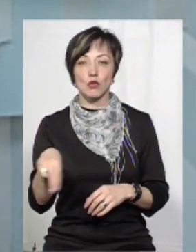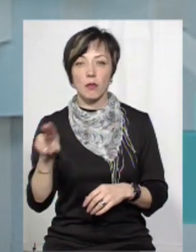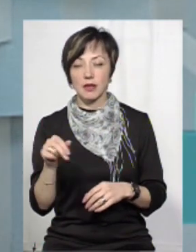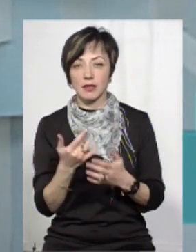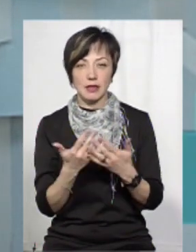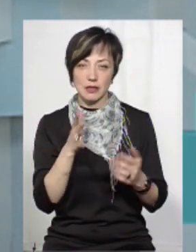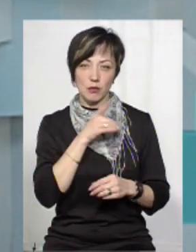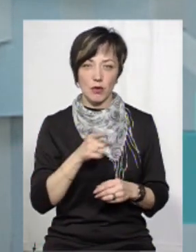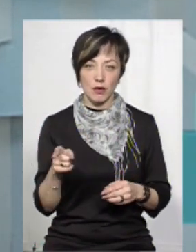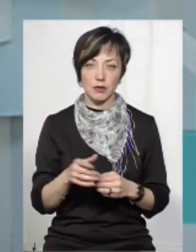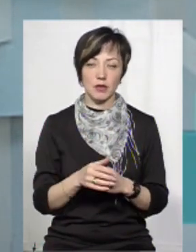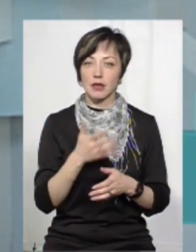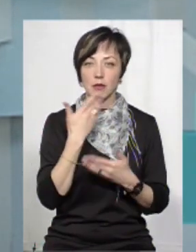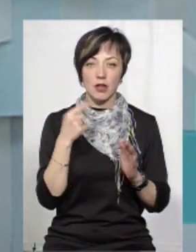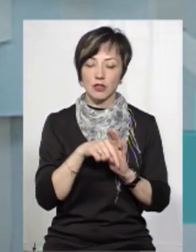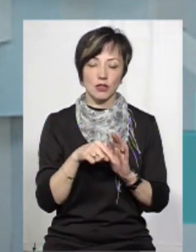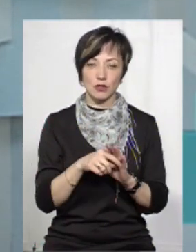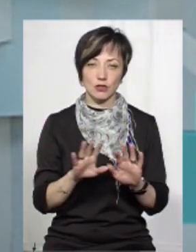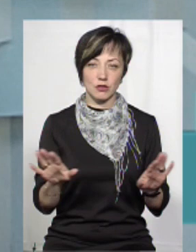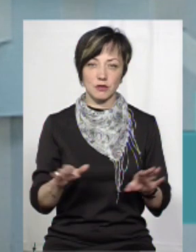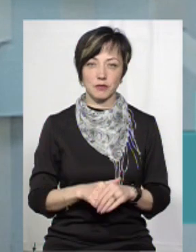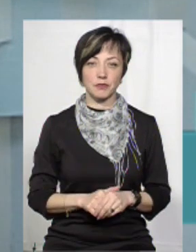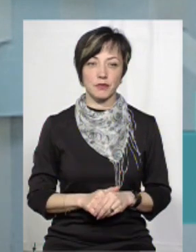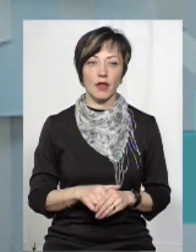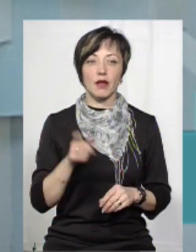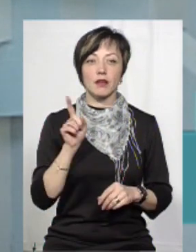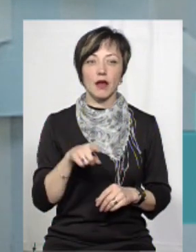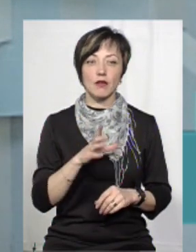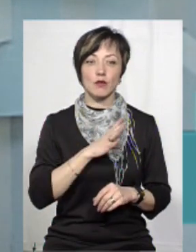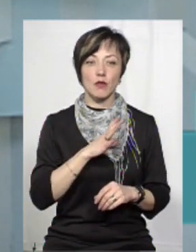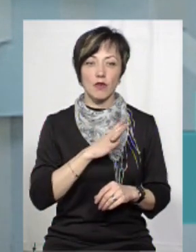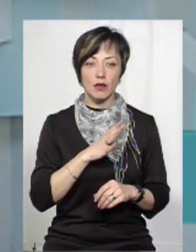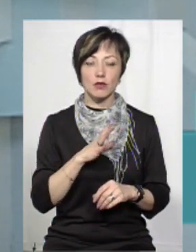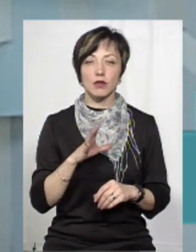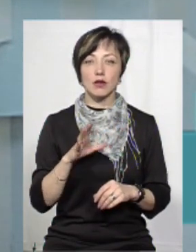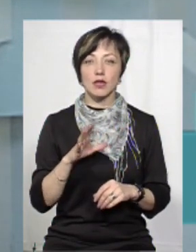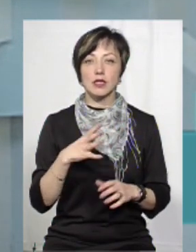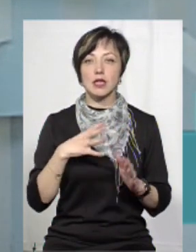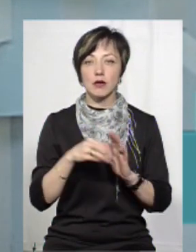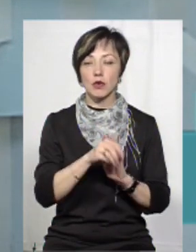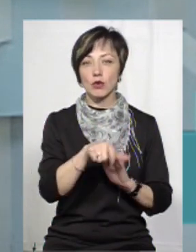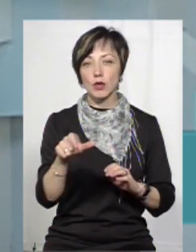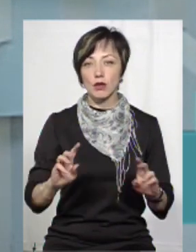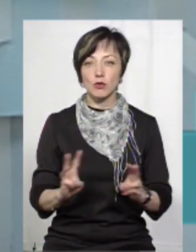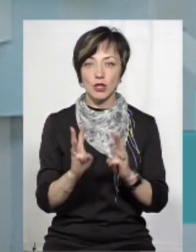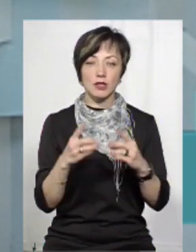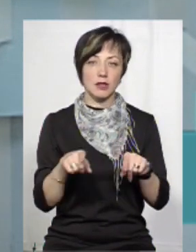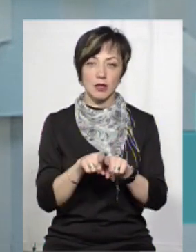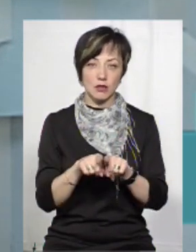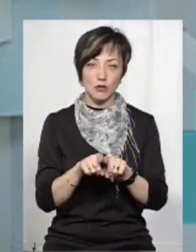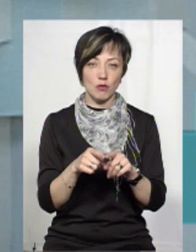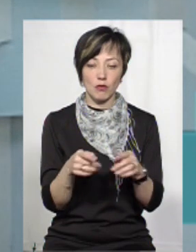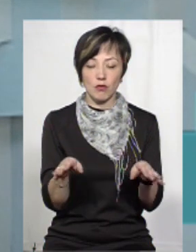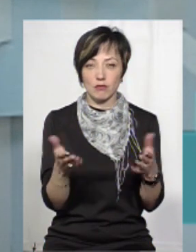листопаді. Різна пора. Тобто немає такої немає, статистики? Немає, немає. Навіть що стосується загибелі людей на пожежах, теж